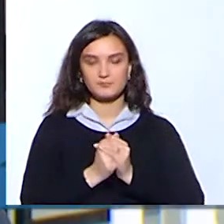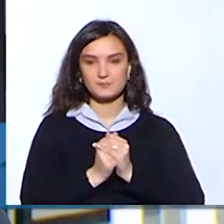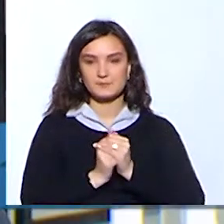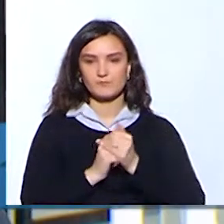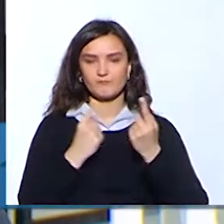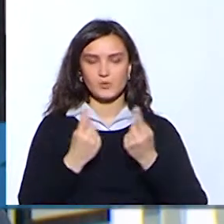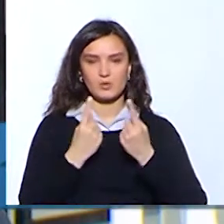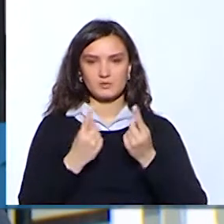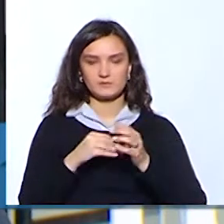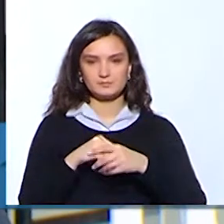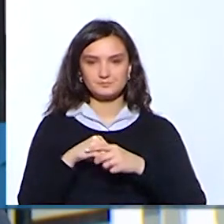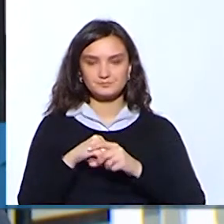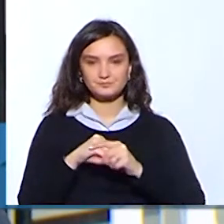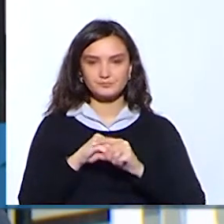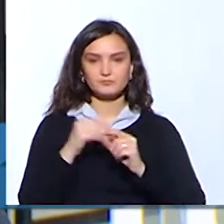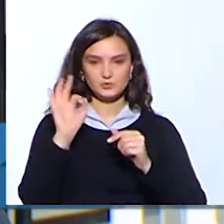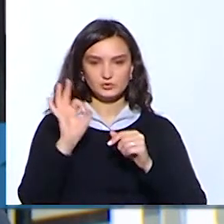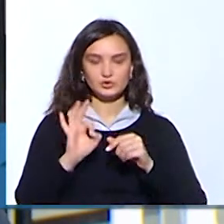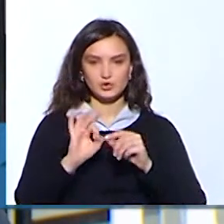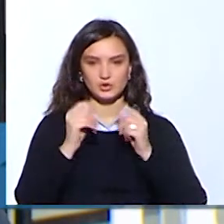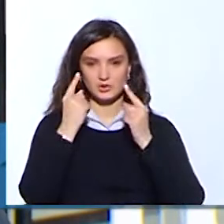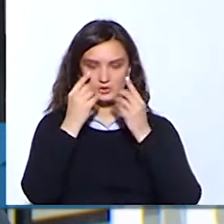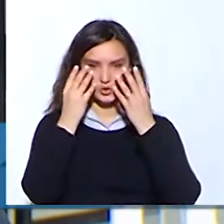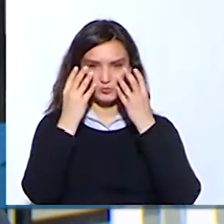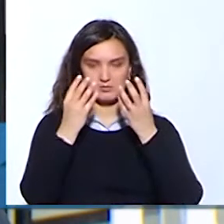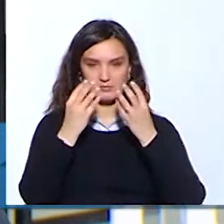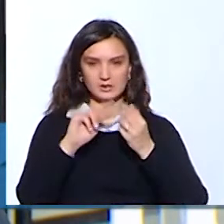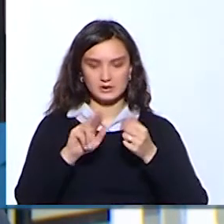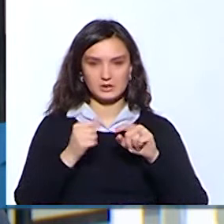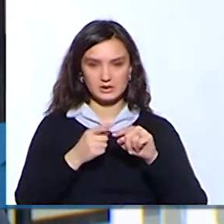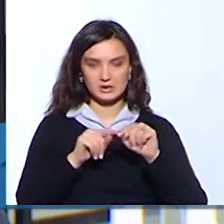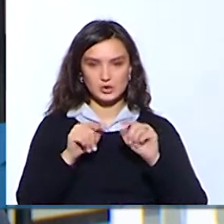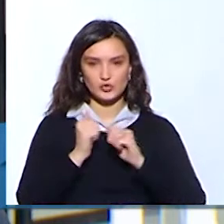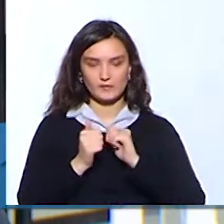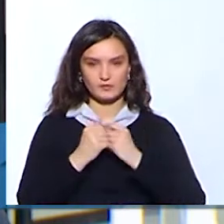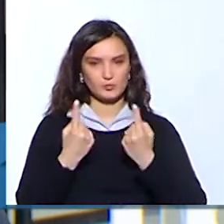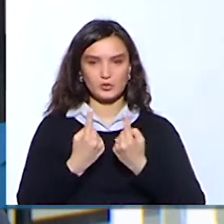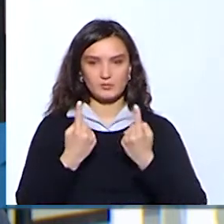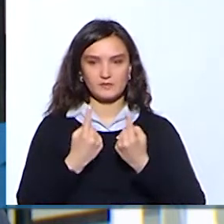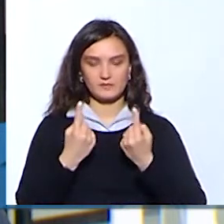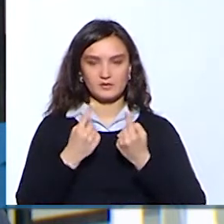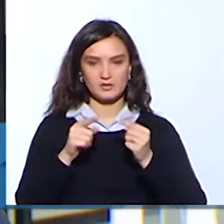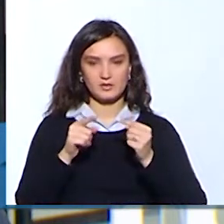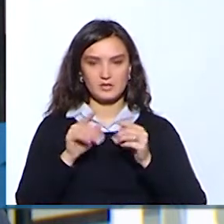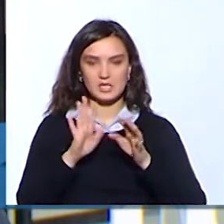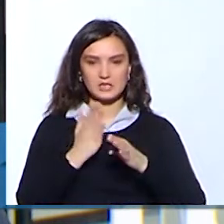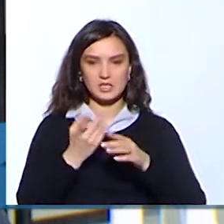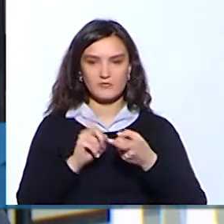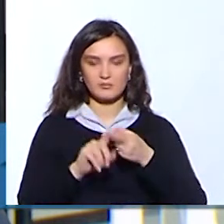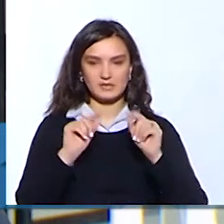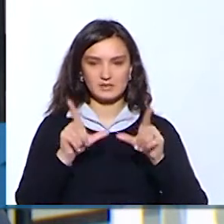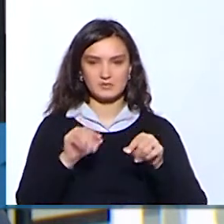დილი შეშუპება ხშირად ხდება და ის ყოველთვის ბუნებრივია საბედნიეროდ არ არის დაკავშირებული